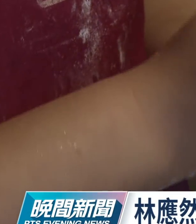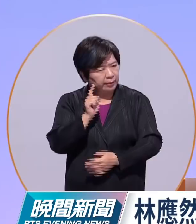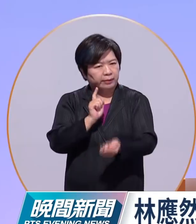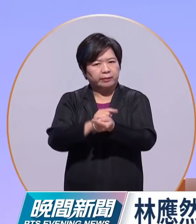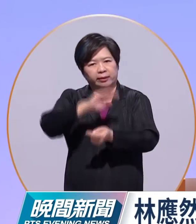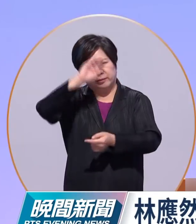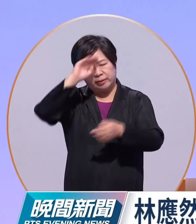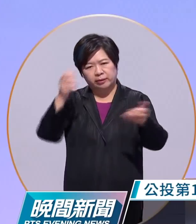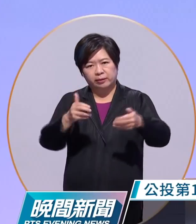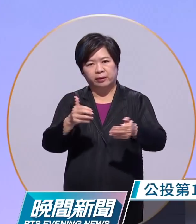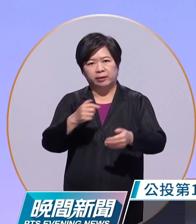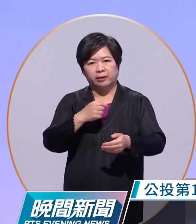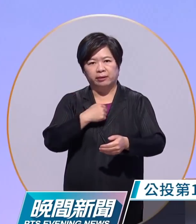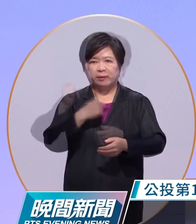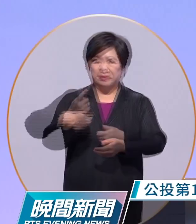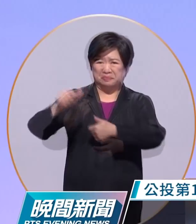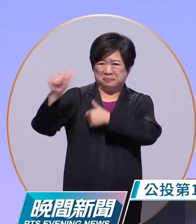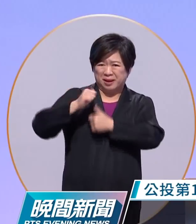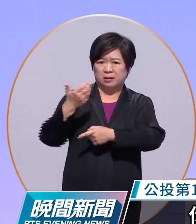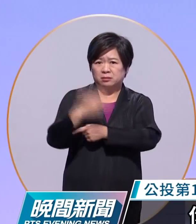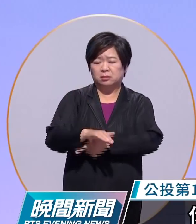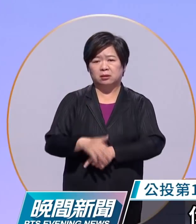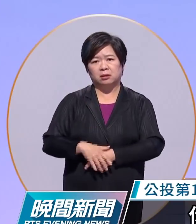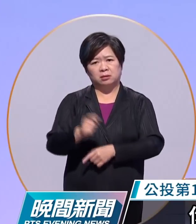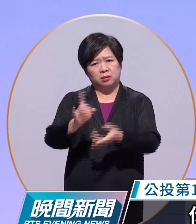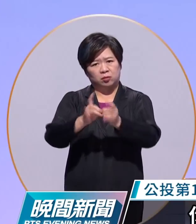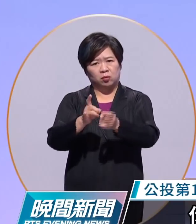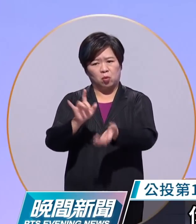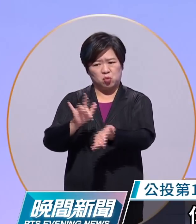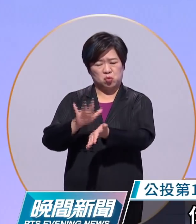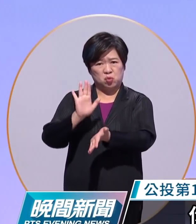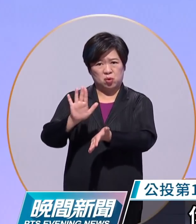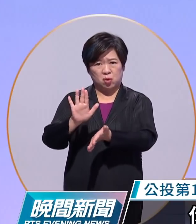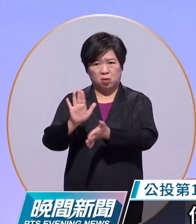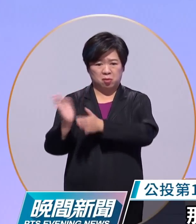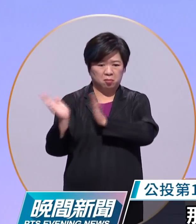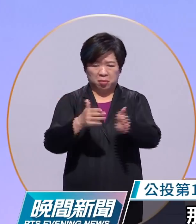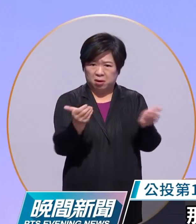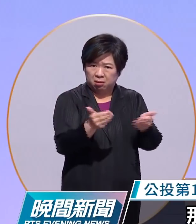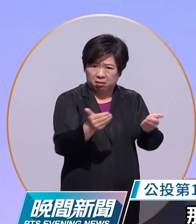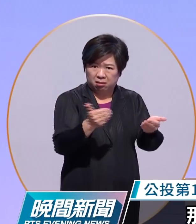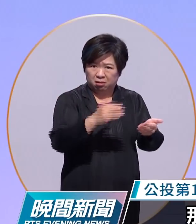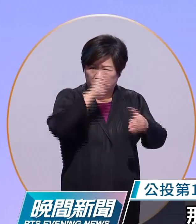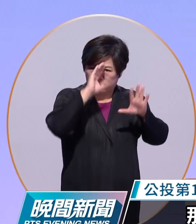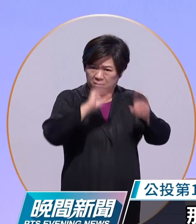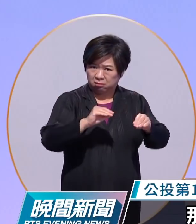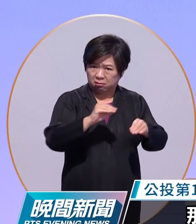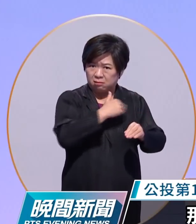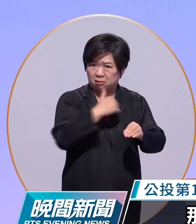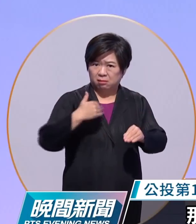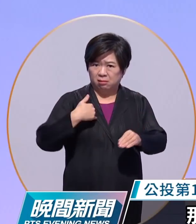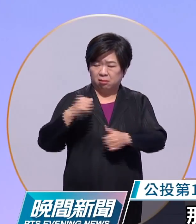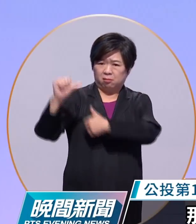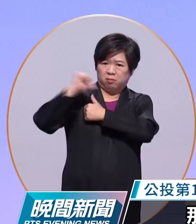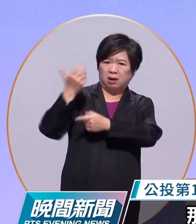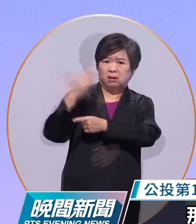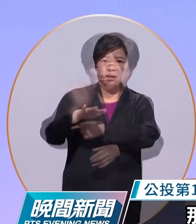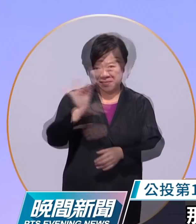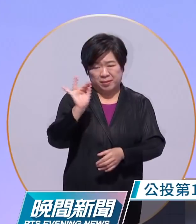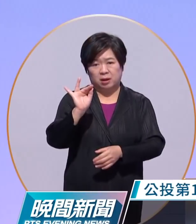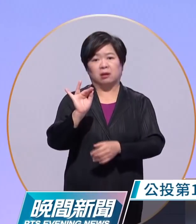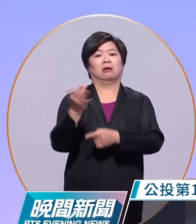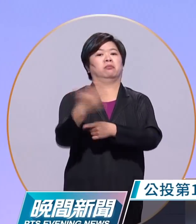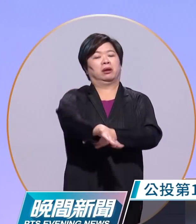患吗？ 我是不是要被判死刑呢？你故意用有毒的东西去治疗病人，那岂不是你要被判死刑吗？这是谋杀